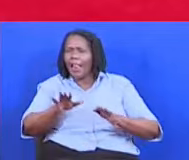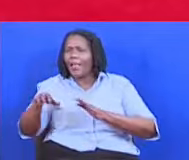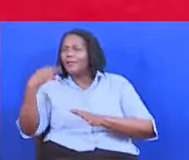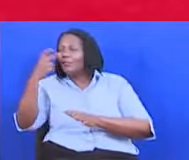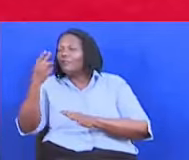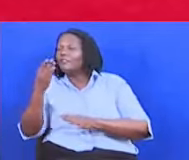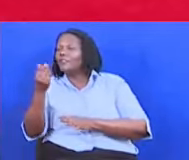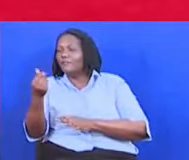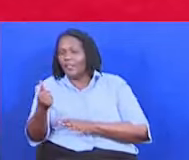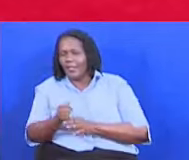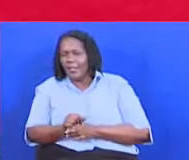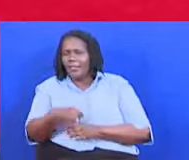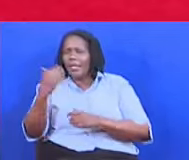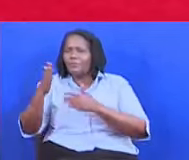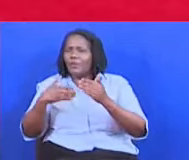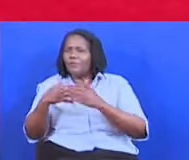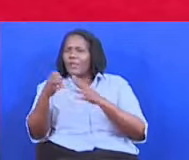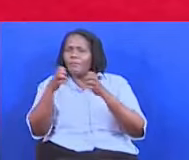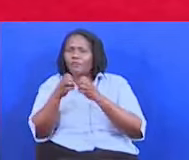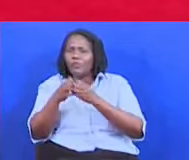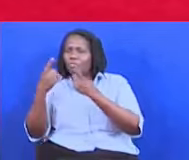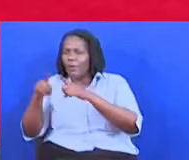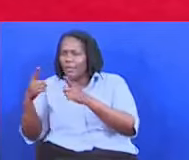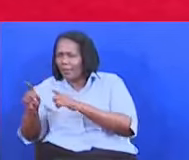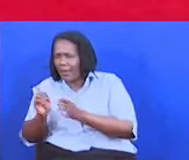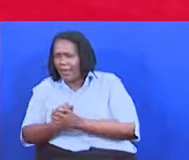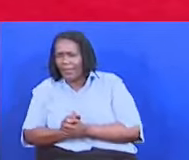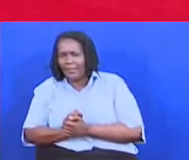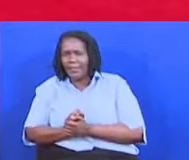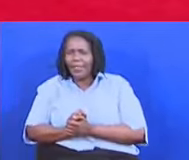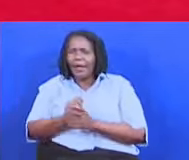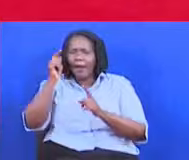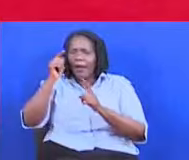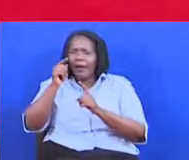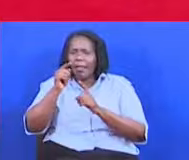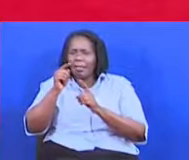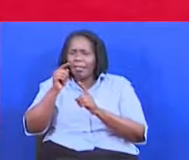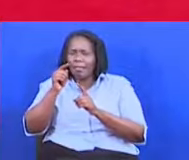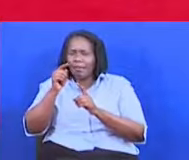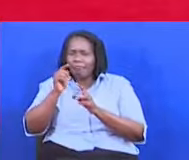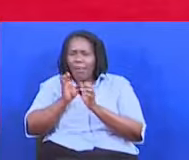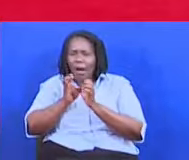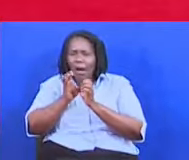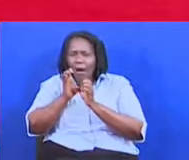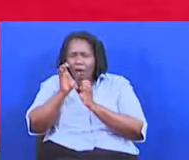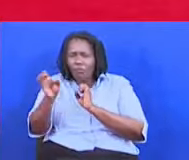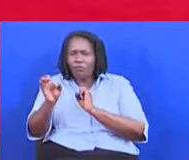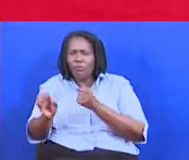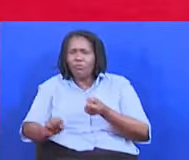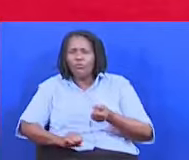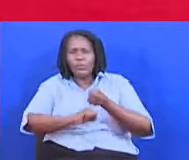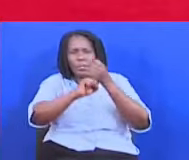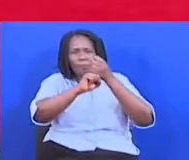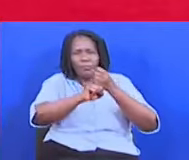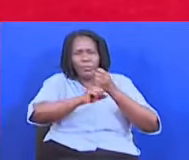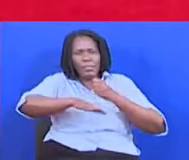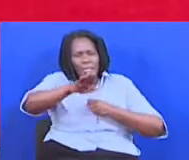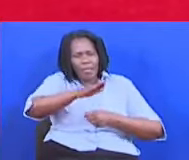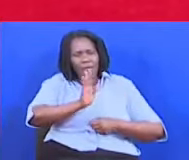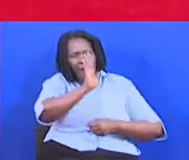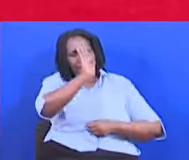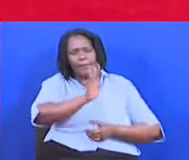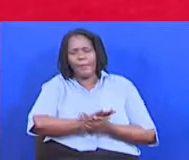nimekuambia kwamba tuna kikao mbalimbali, Mheshimiwa Mbunge nimeongea naye, vikao mbalimbali tunaangalia kesi specific kusaidia eneo la Nungwi kwa ajili ya uharibifu unaotokea pale.